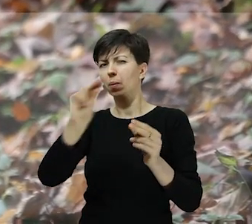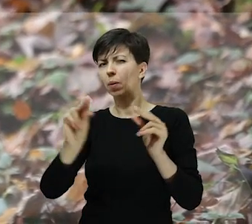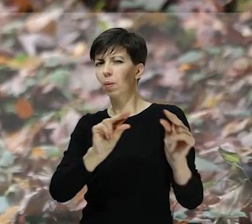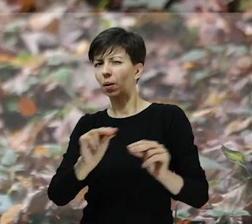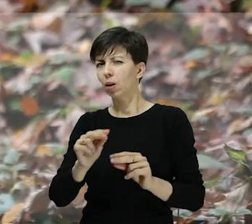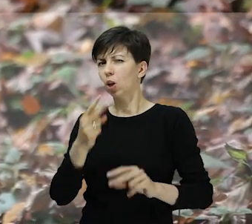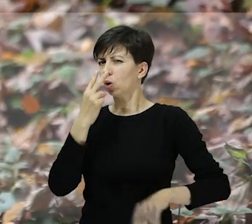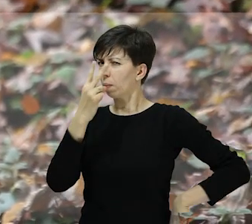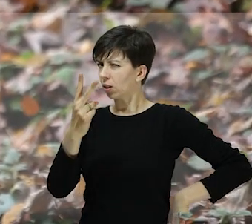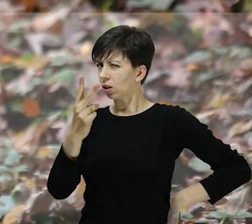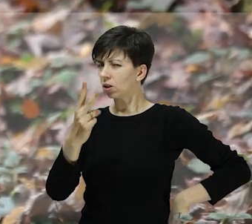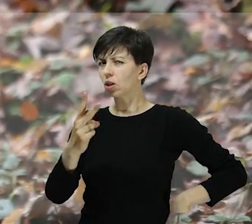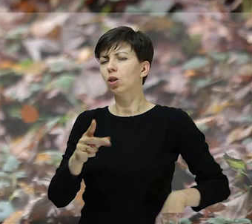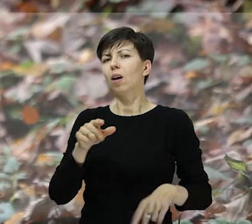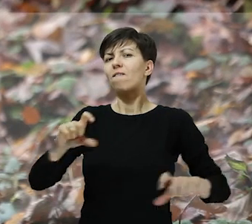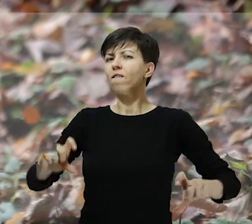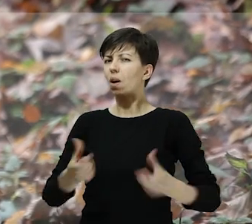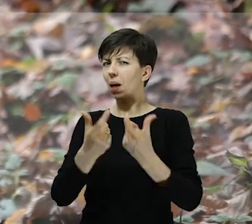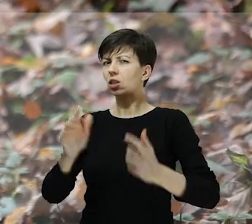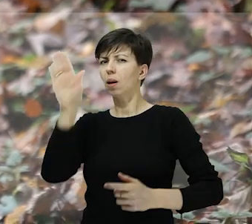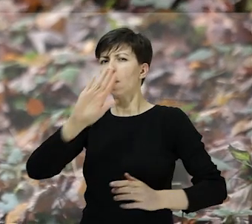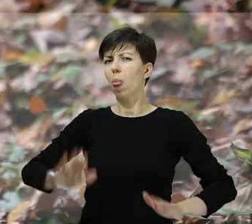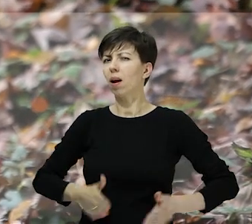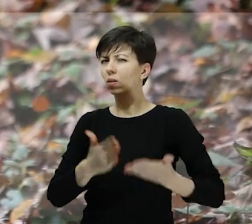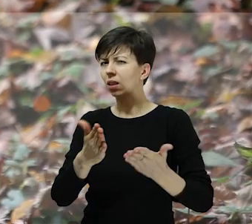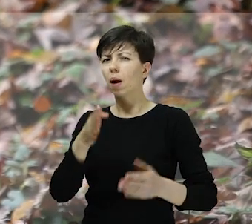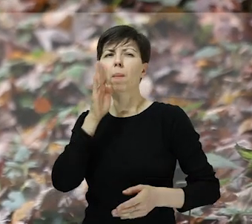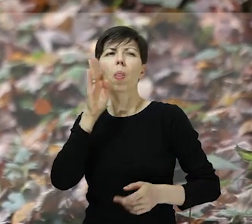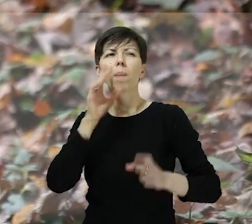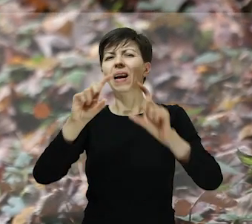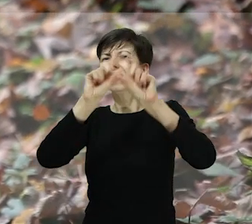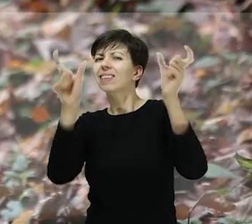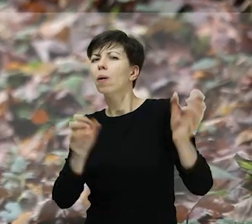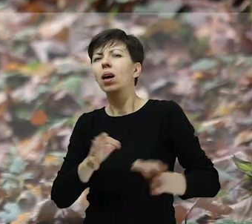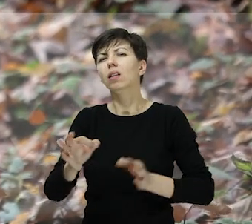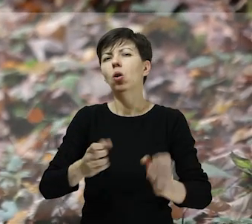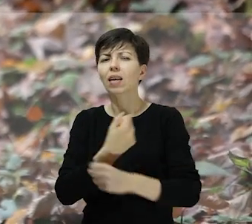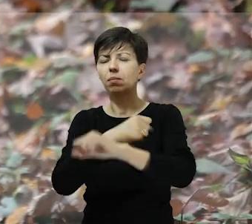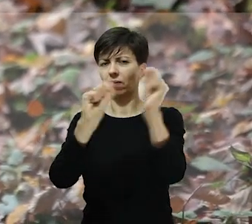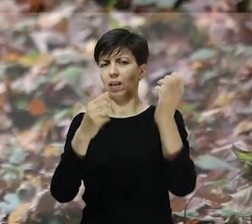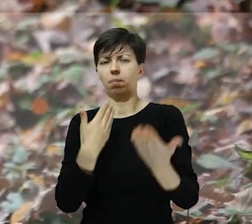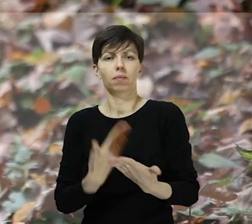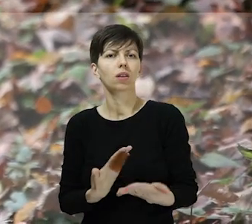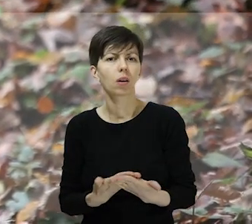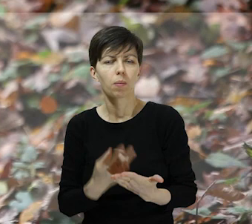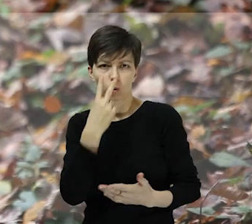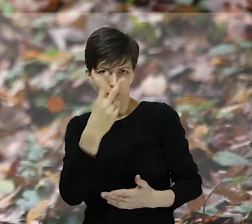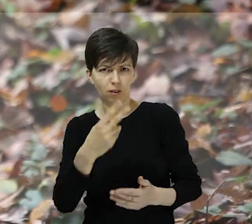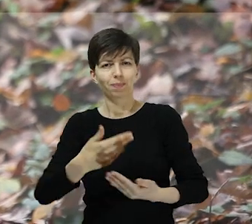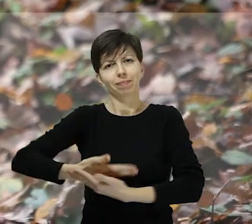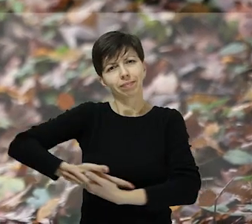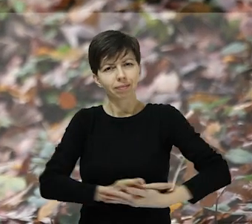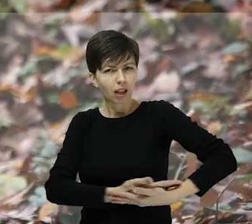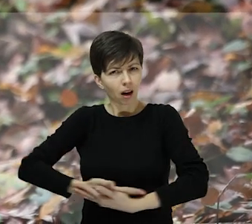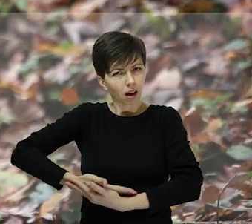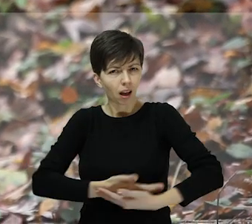zobaczymy, że tak naprawdę to wydarzenie jest zapowiedzią całej historii zbawienia. Bo okazuje się, że